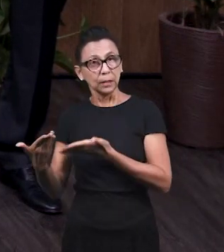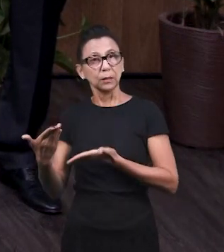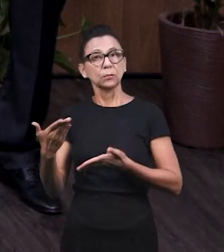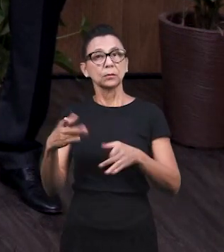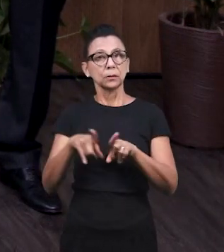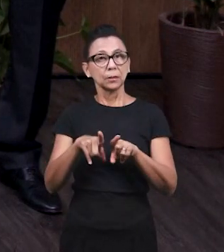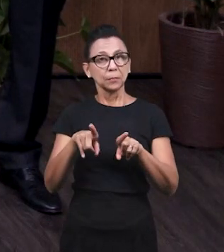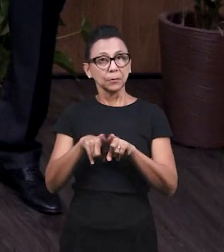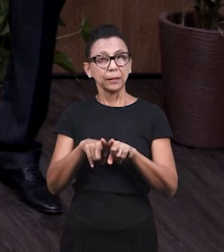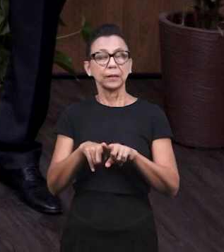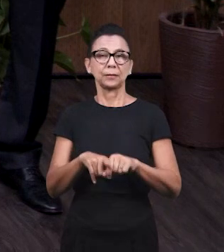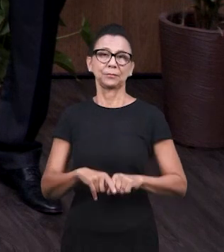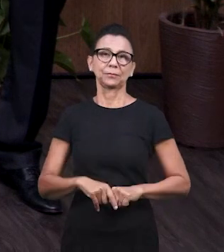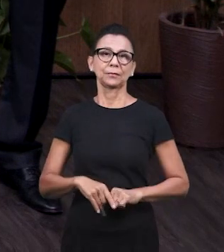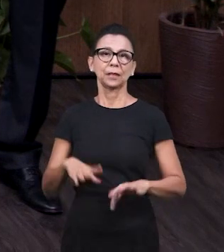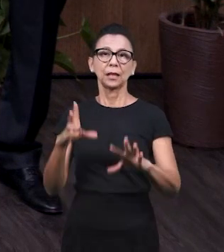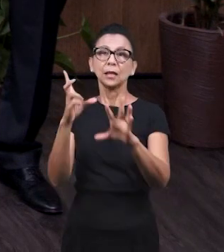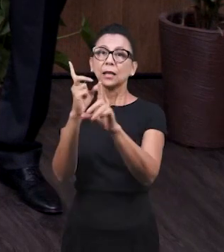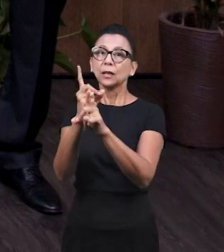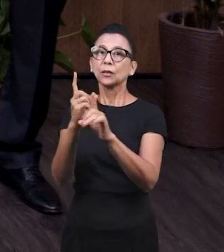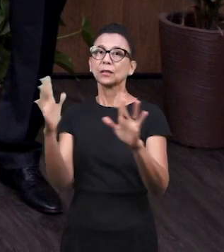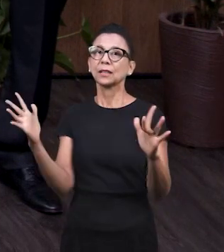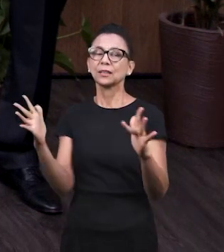Jésus, l'eau de la vie.